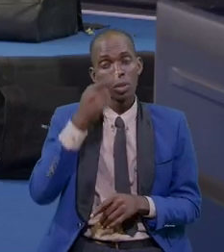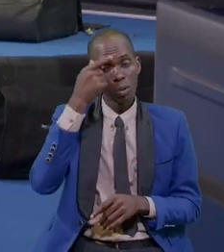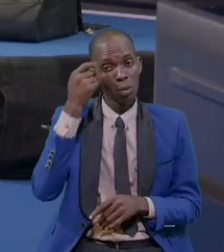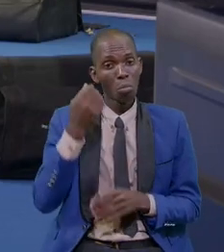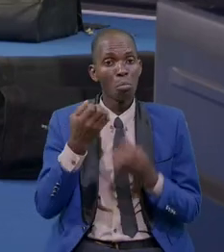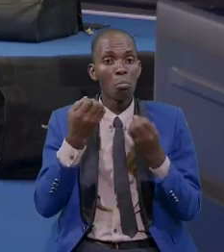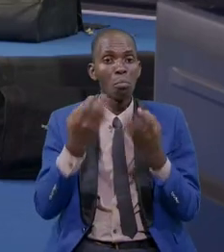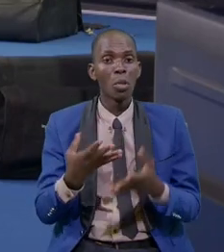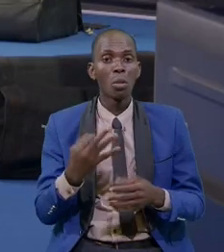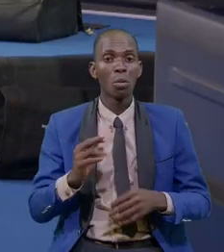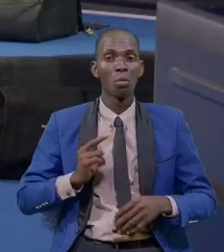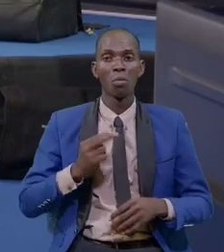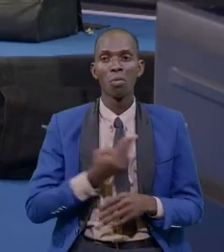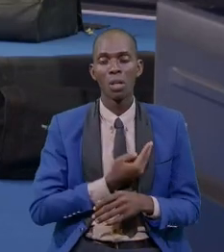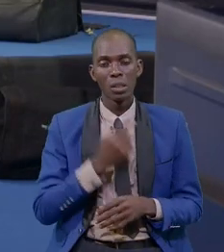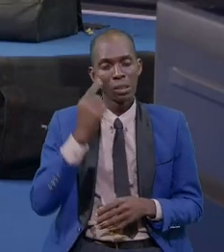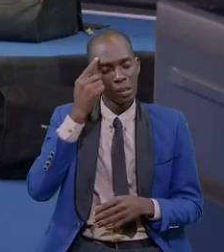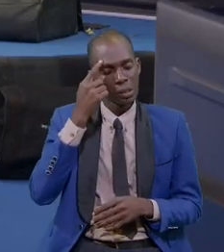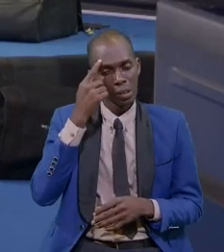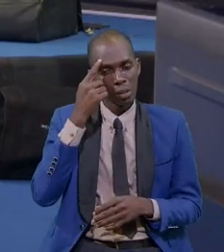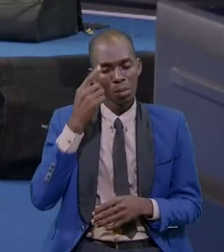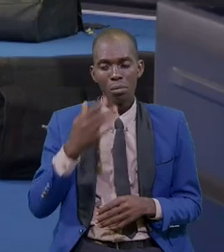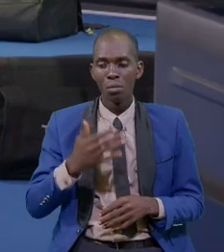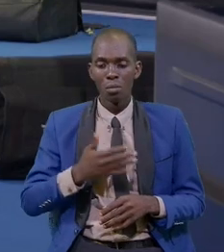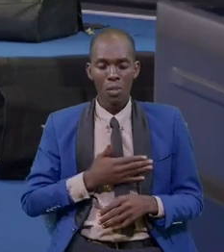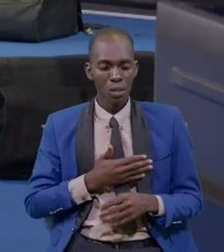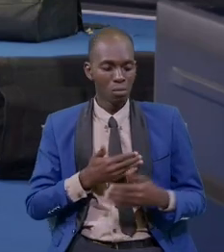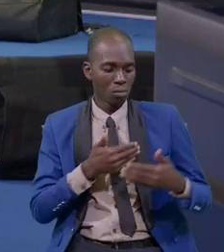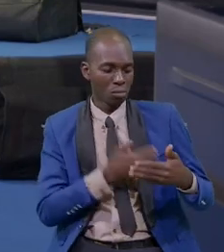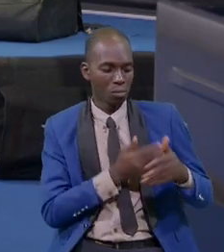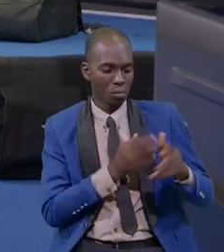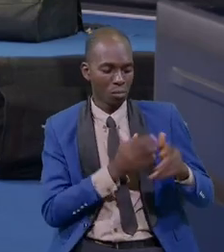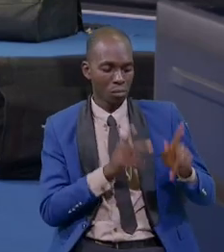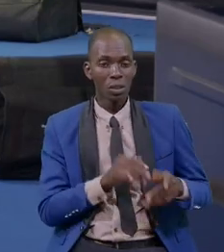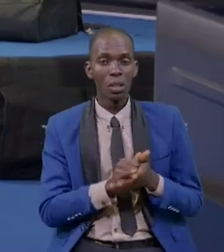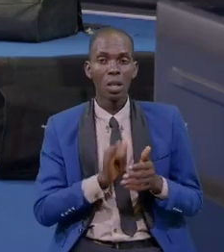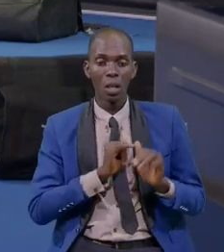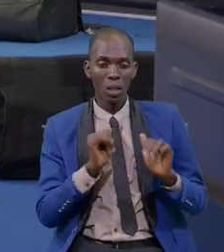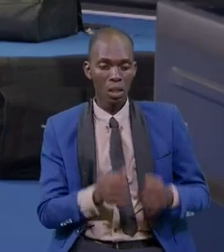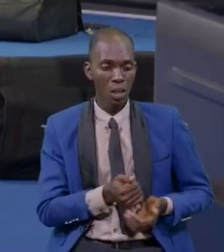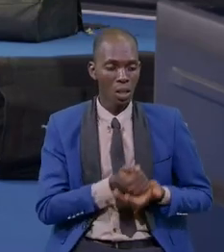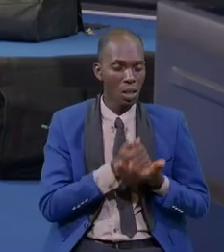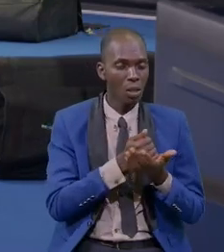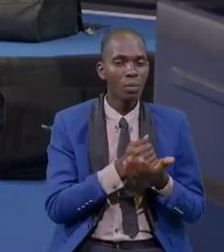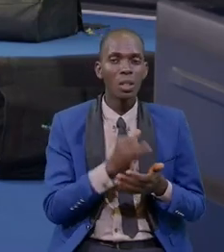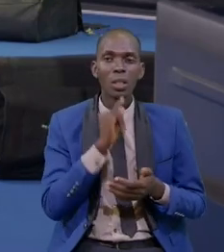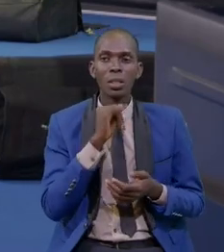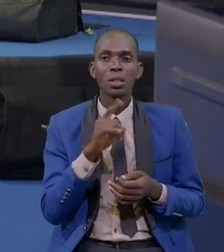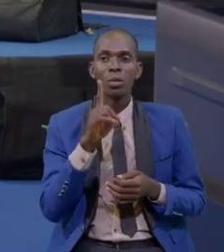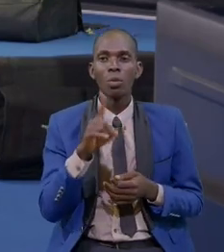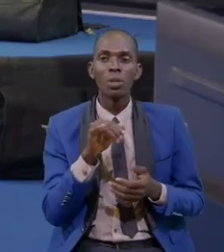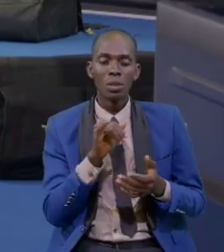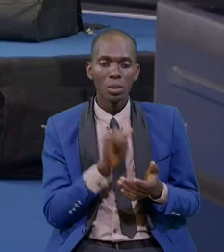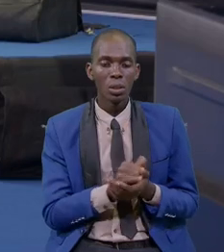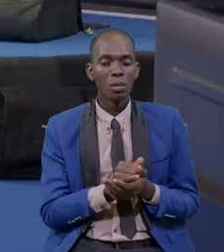que plusieurs parmi nous, nous nous disons, qui est mon prochain que je peux aider? C'est celui-là qui vient